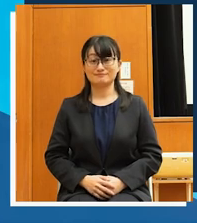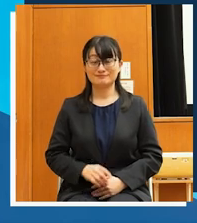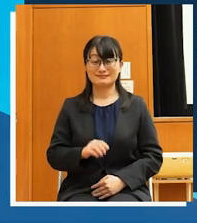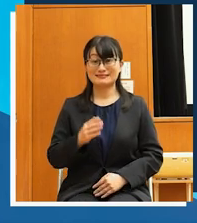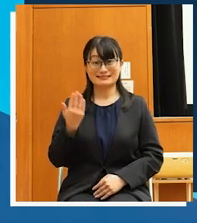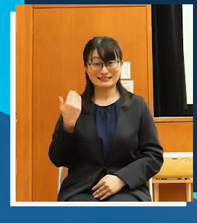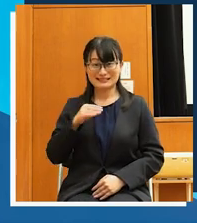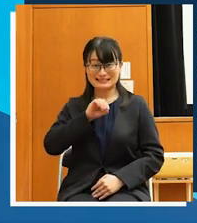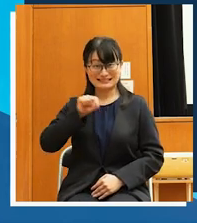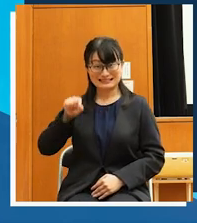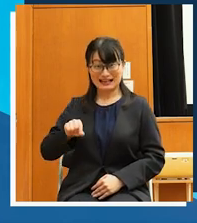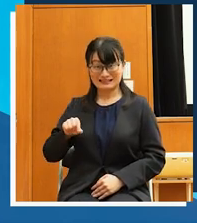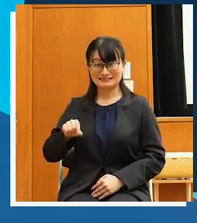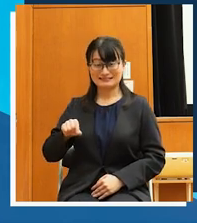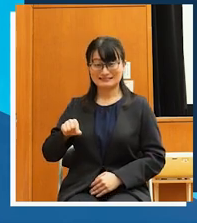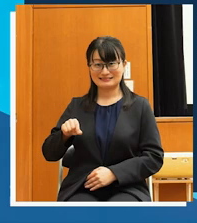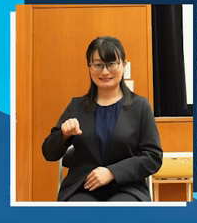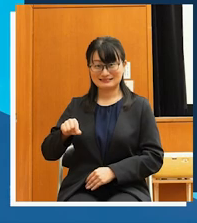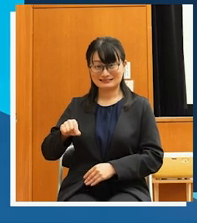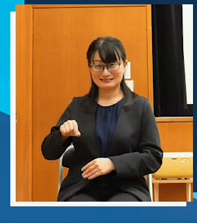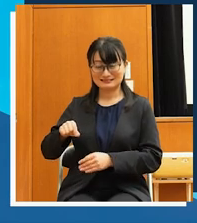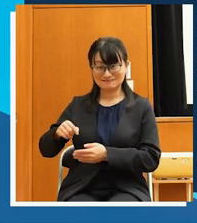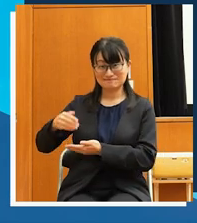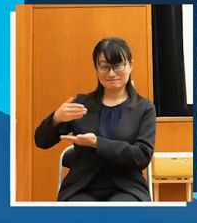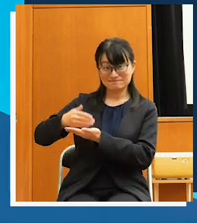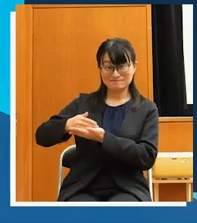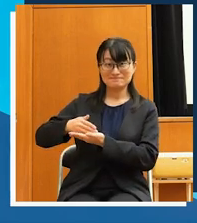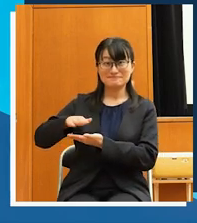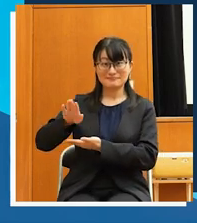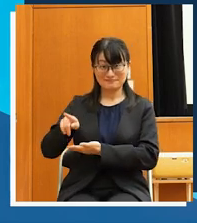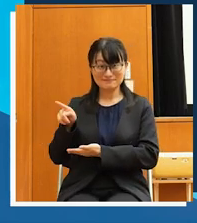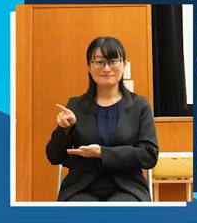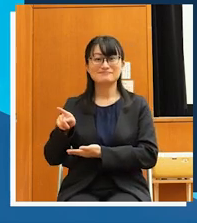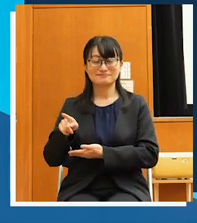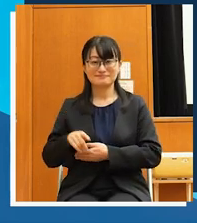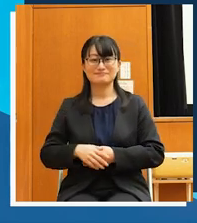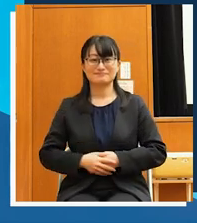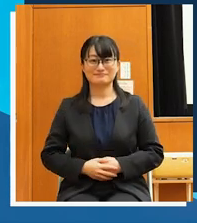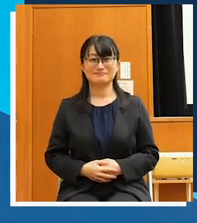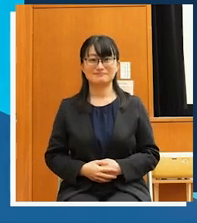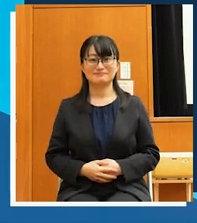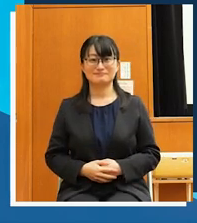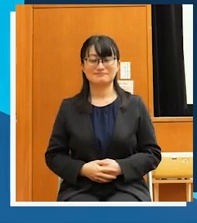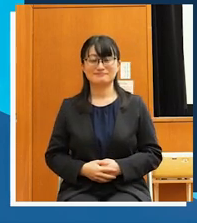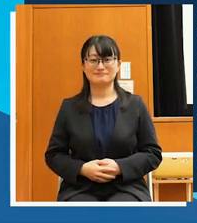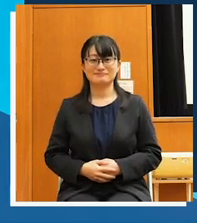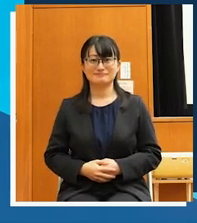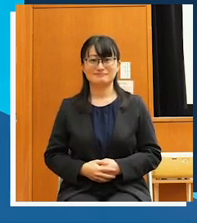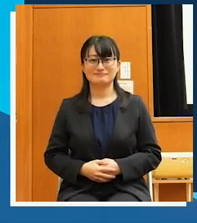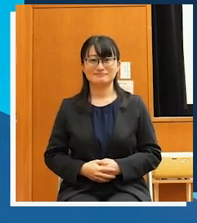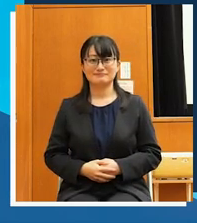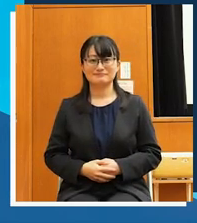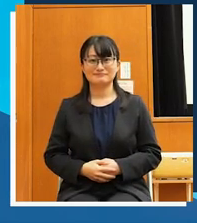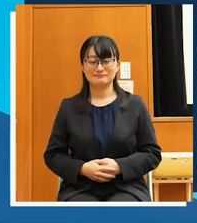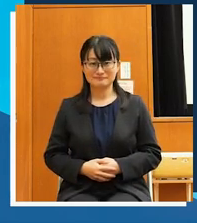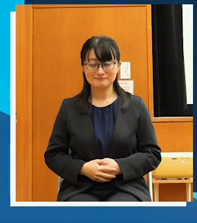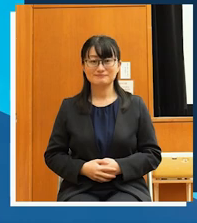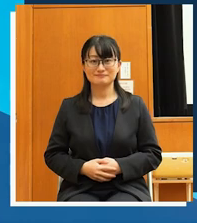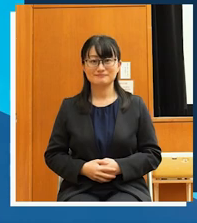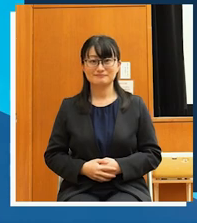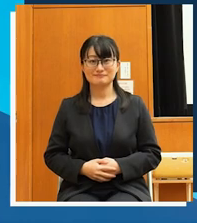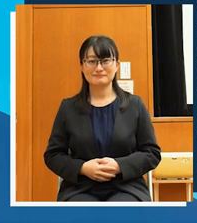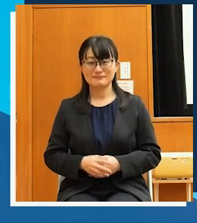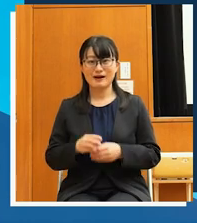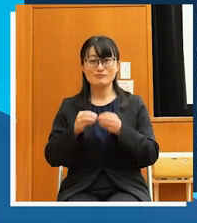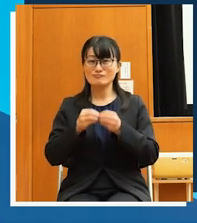方からあのえこの間の事情というのをあのお話しされてえいますのであのそれそれ以上は言いませんけれど